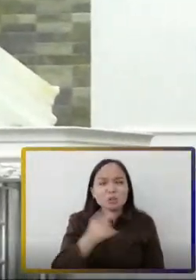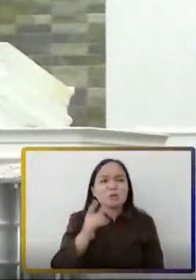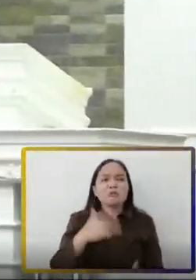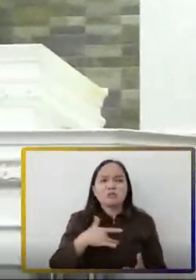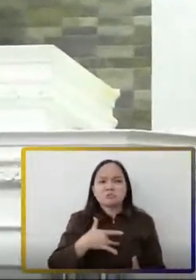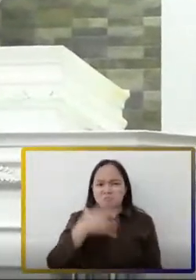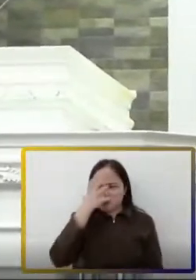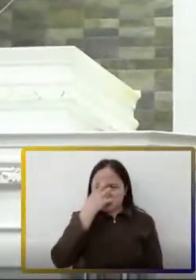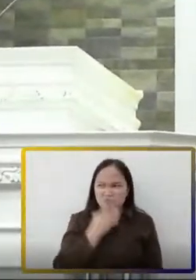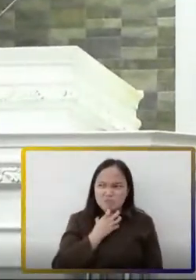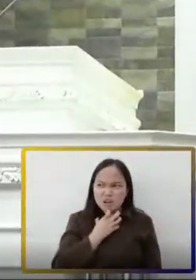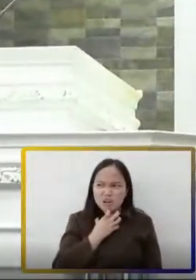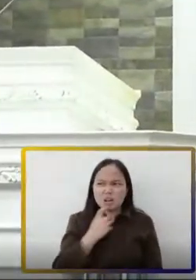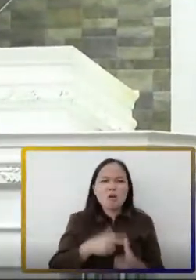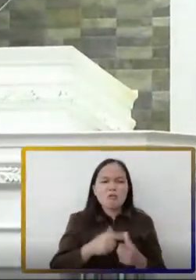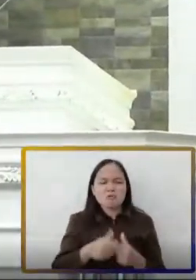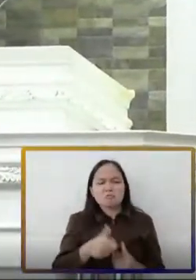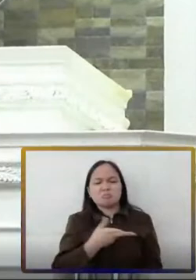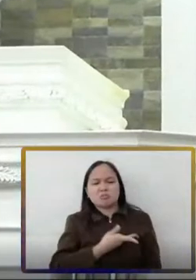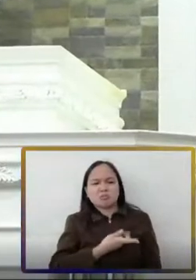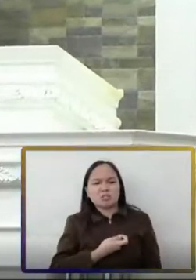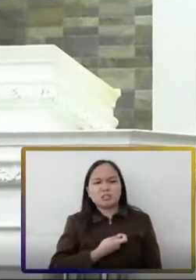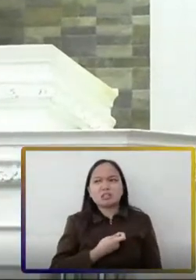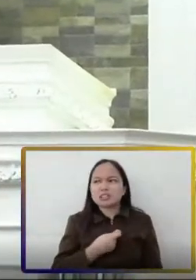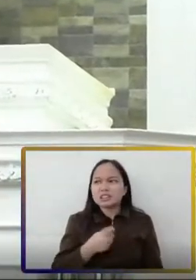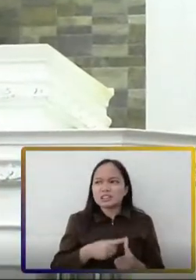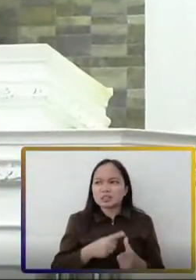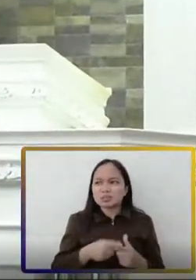Magagalit-galitan yan. Magtatampo-tampo yan. Minsan,